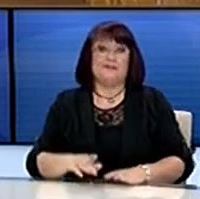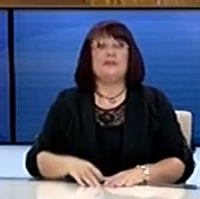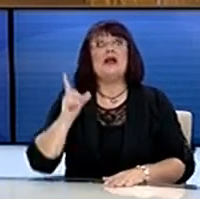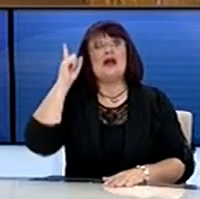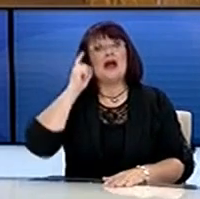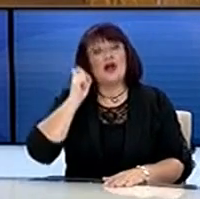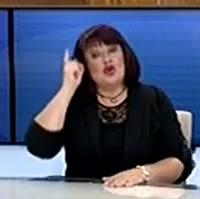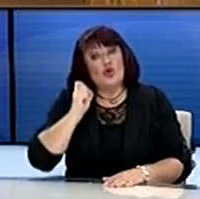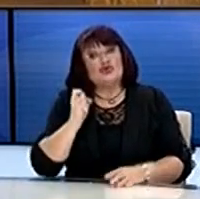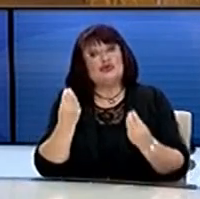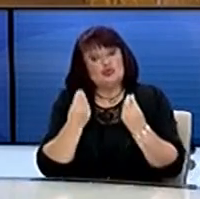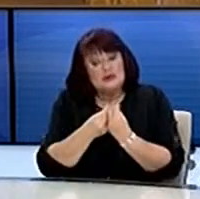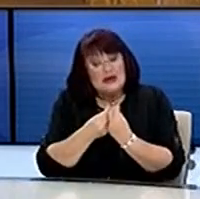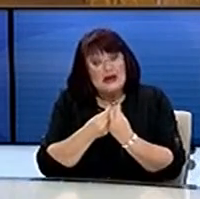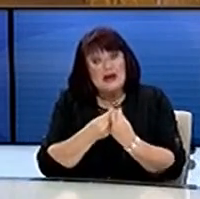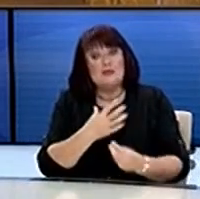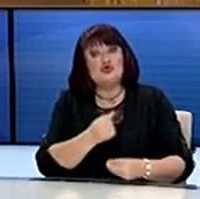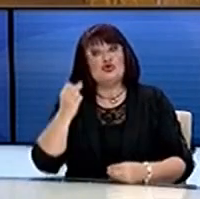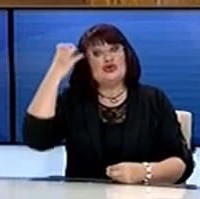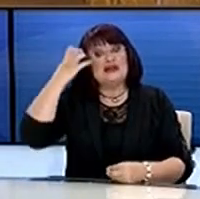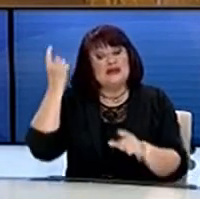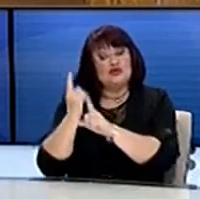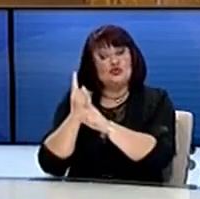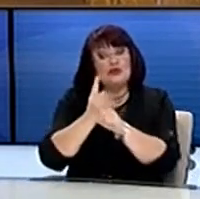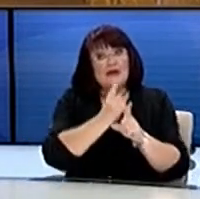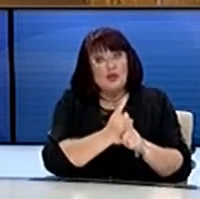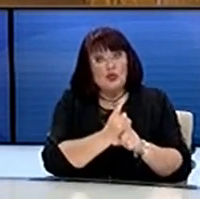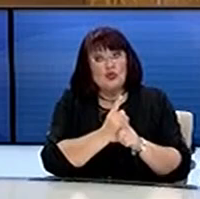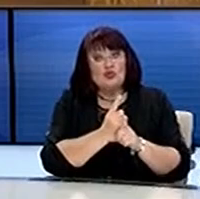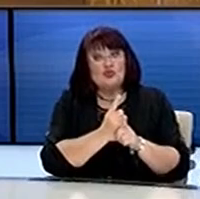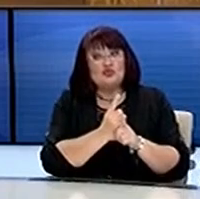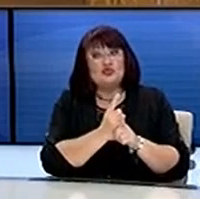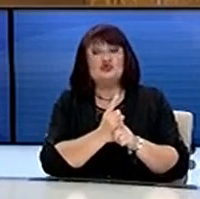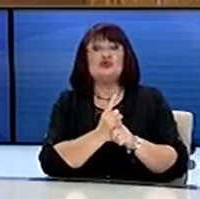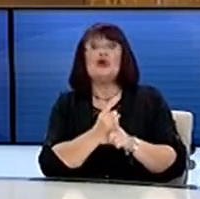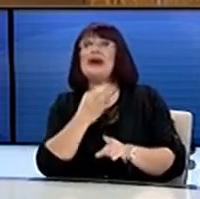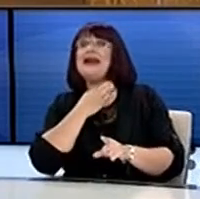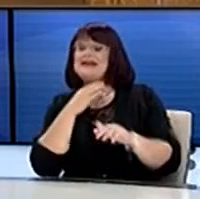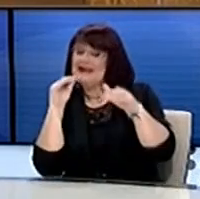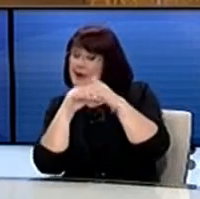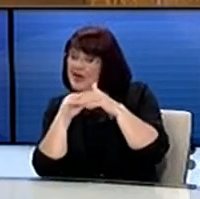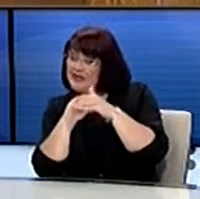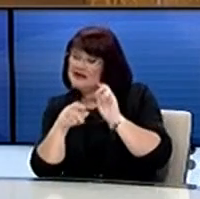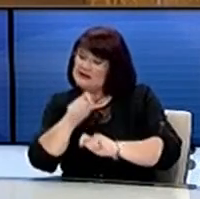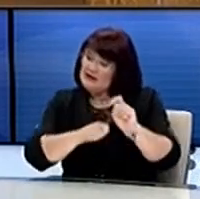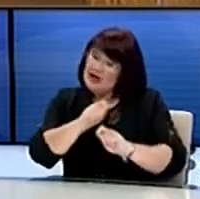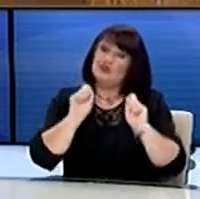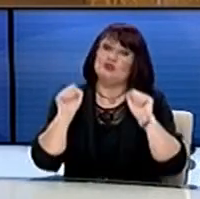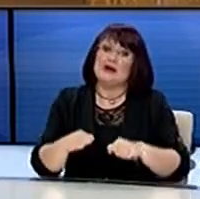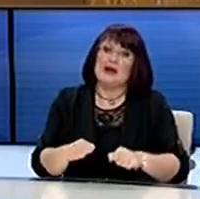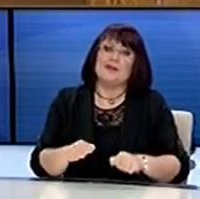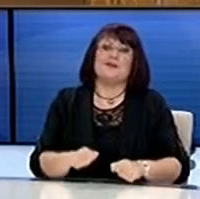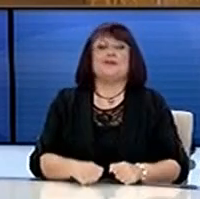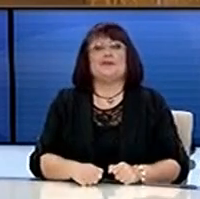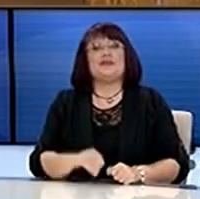γνώση, την εμπιστοσύνη στην επιστήμη και τους ειδικούς, την επένδυση εκεί που απαιτείται. Αν